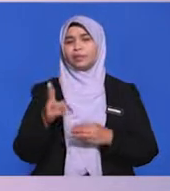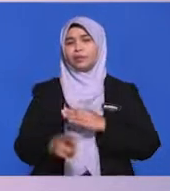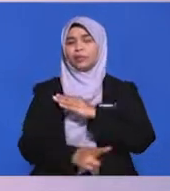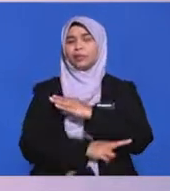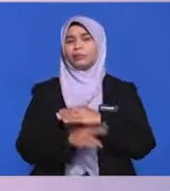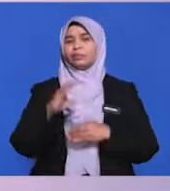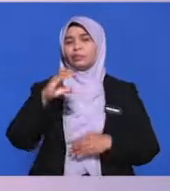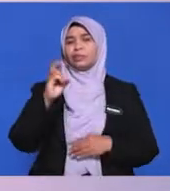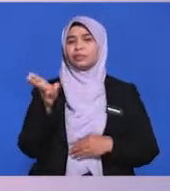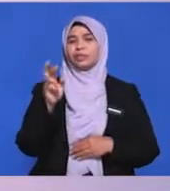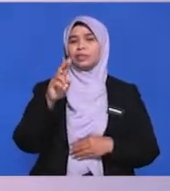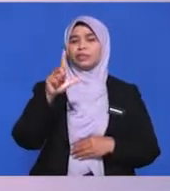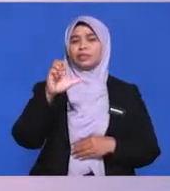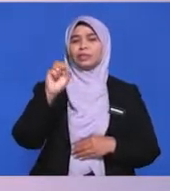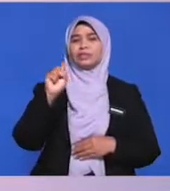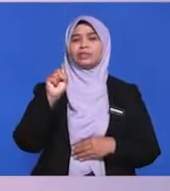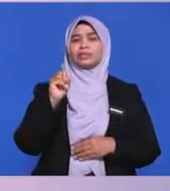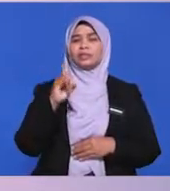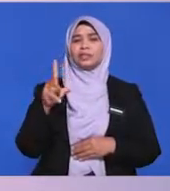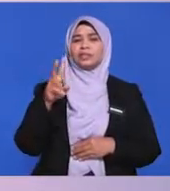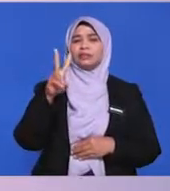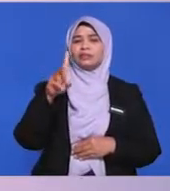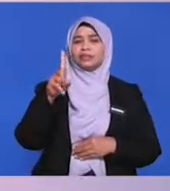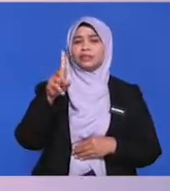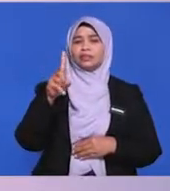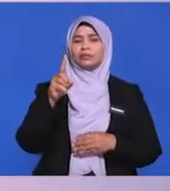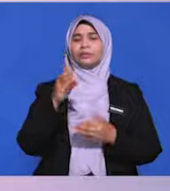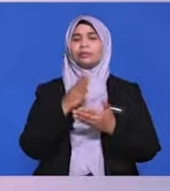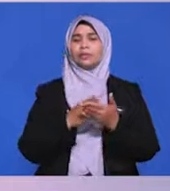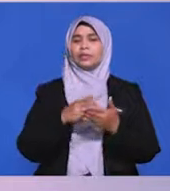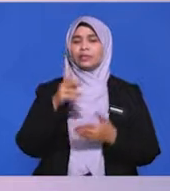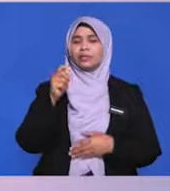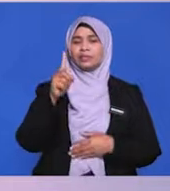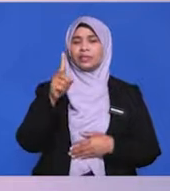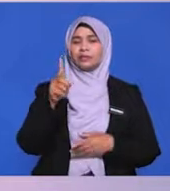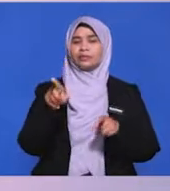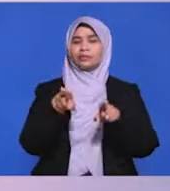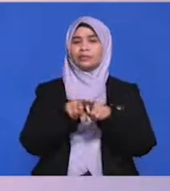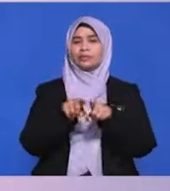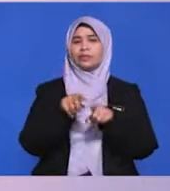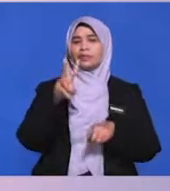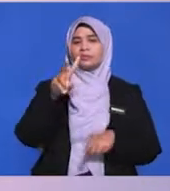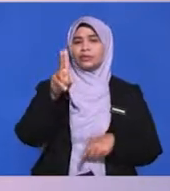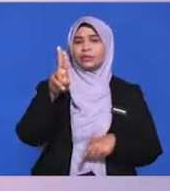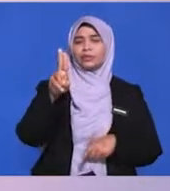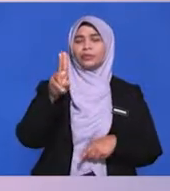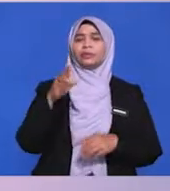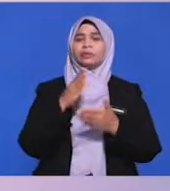yaitu Jin satu perpisah to = V dual pergi2